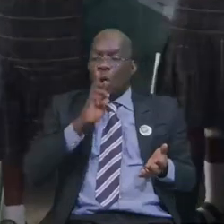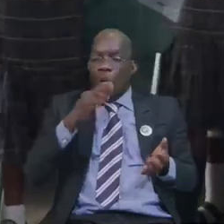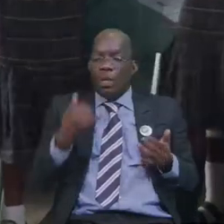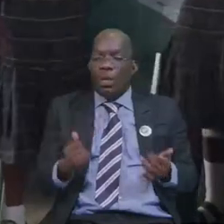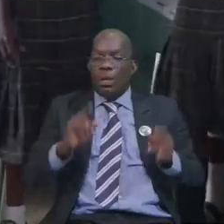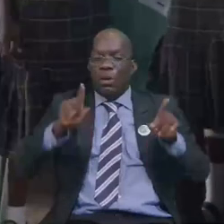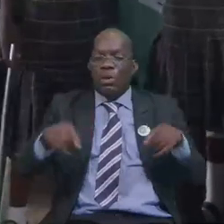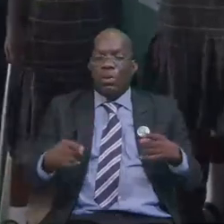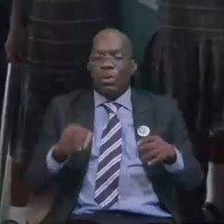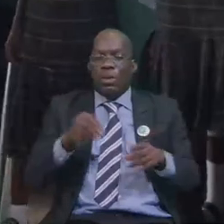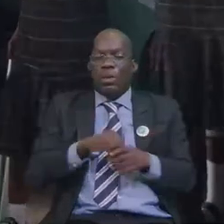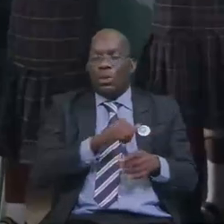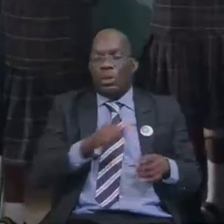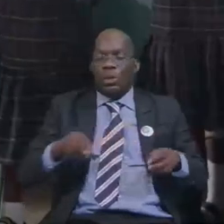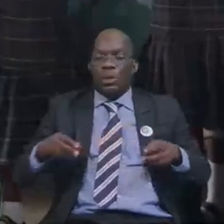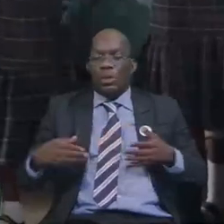dans une nouvelle direction